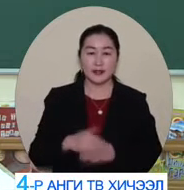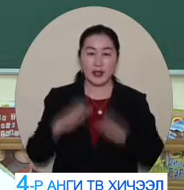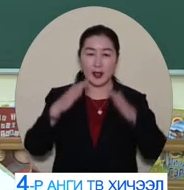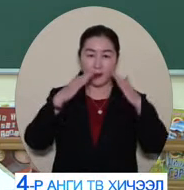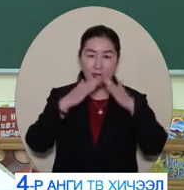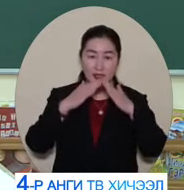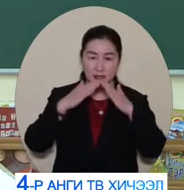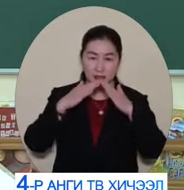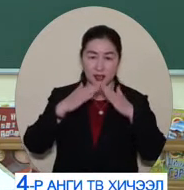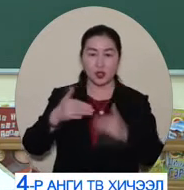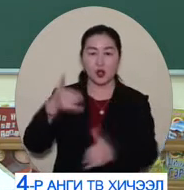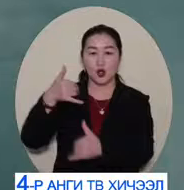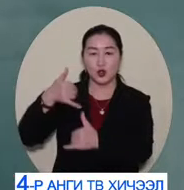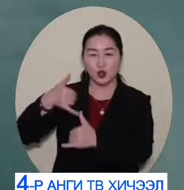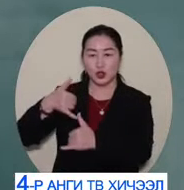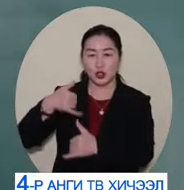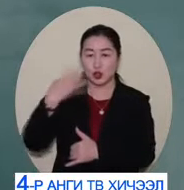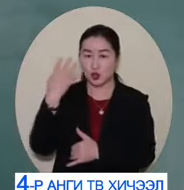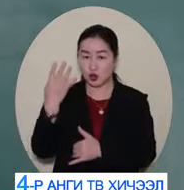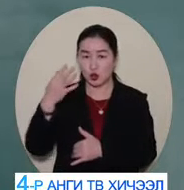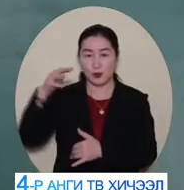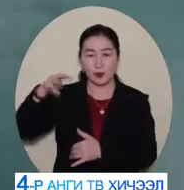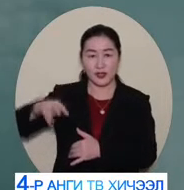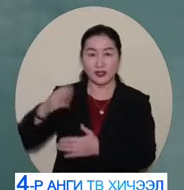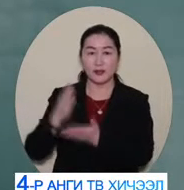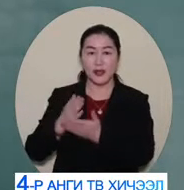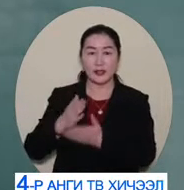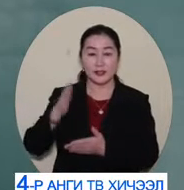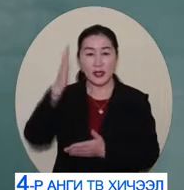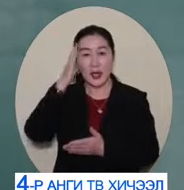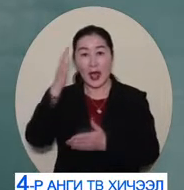За хүүхдүүд нь бодит химжээгээ мэдсэн. Байшингийн өндрийг